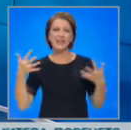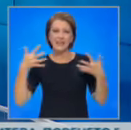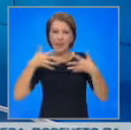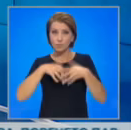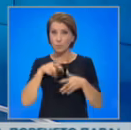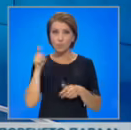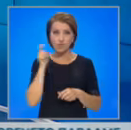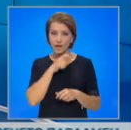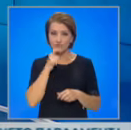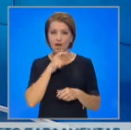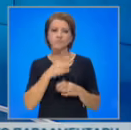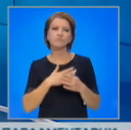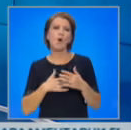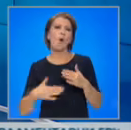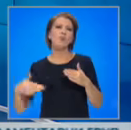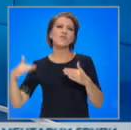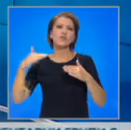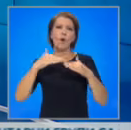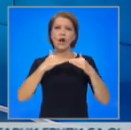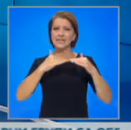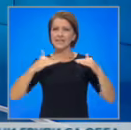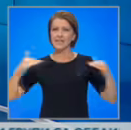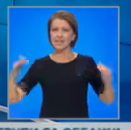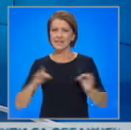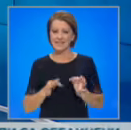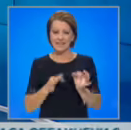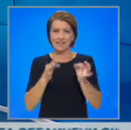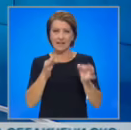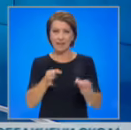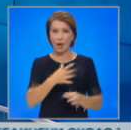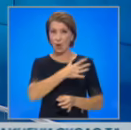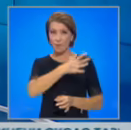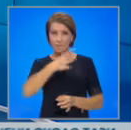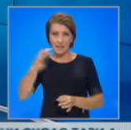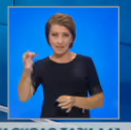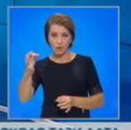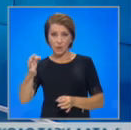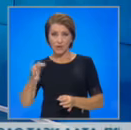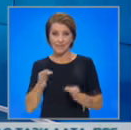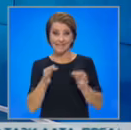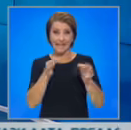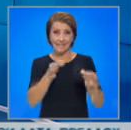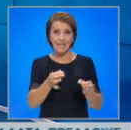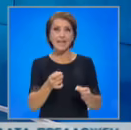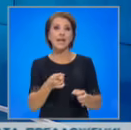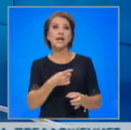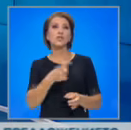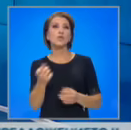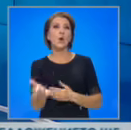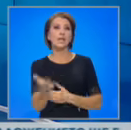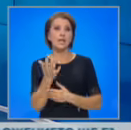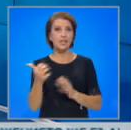цвят, е с най-високата степен на заразяемост от 500 заразени на 100 000 души. 16 области